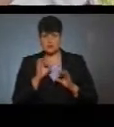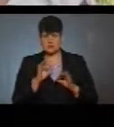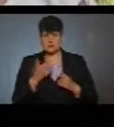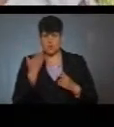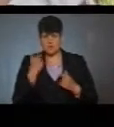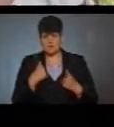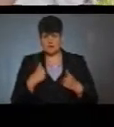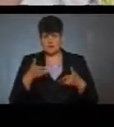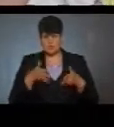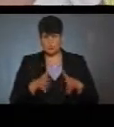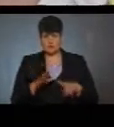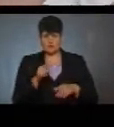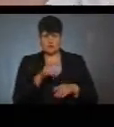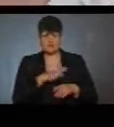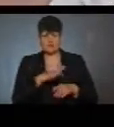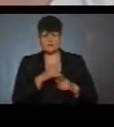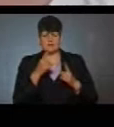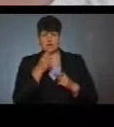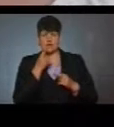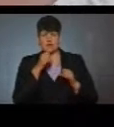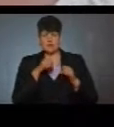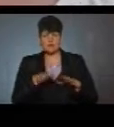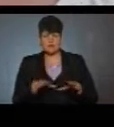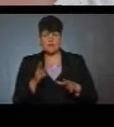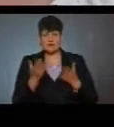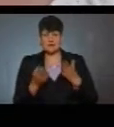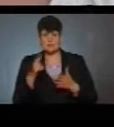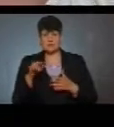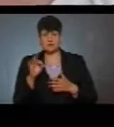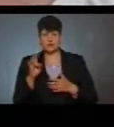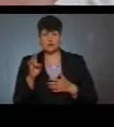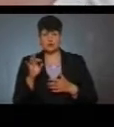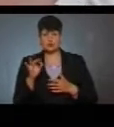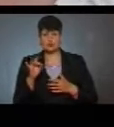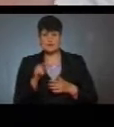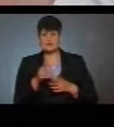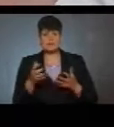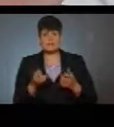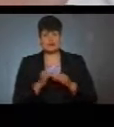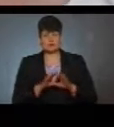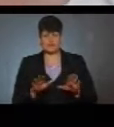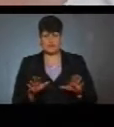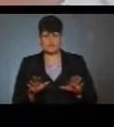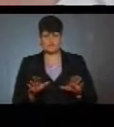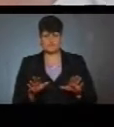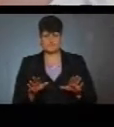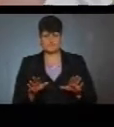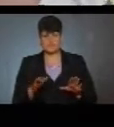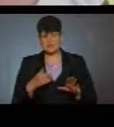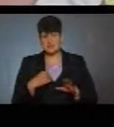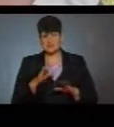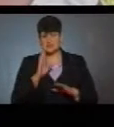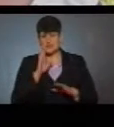народжувала, то в неї була дуже велика крововтрата. Якби не донори, то її просто не врятували. От, і я